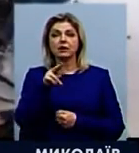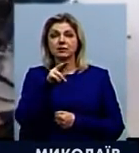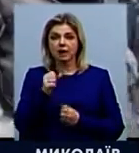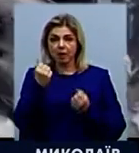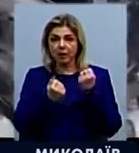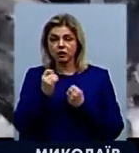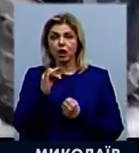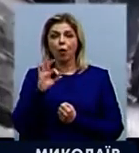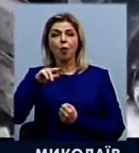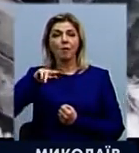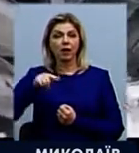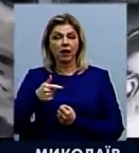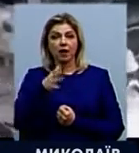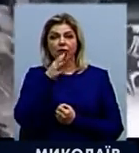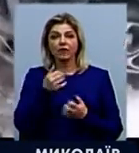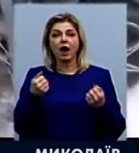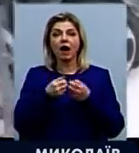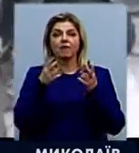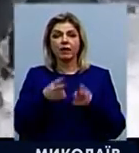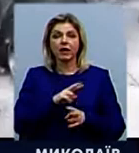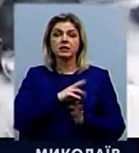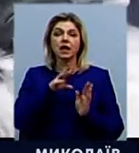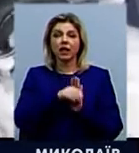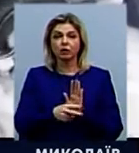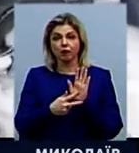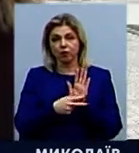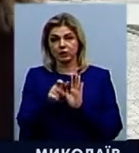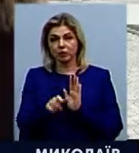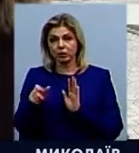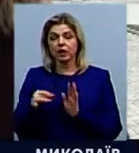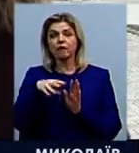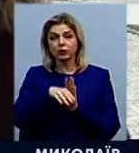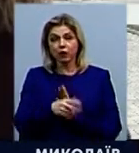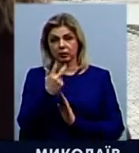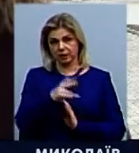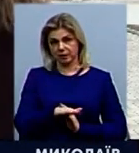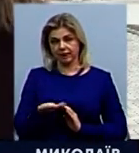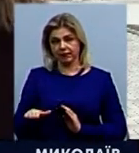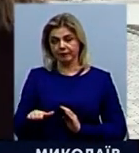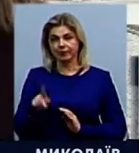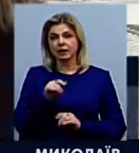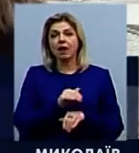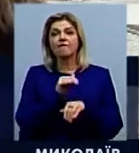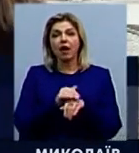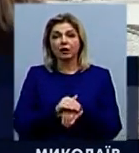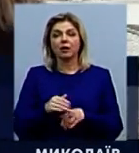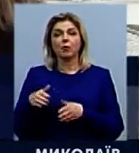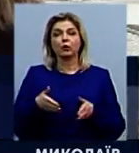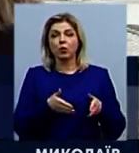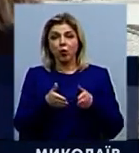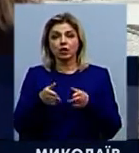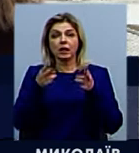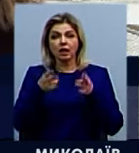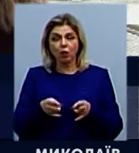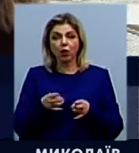Opel Astra. У результаті аварії загинуло 8 осіб, у тому числі троє дітей. За фактом дорожньо-транспортної пригоди порушено